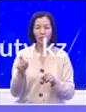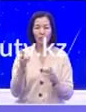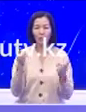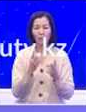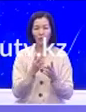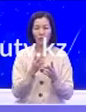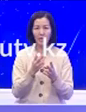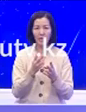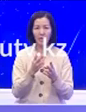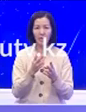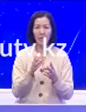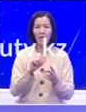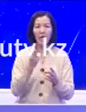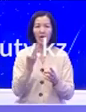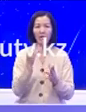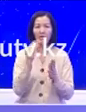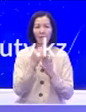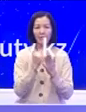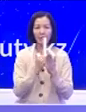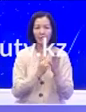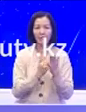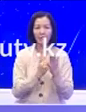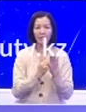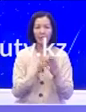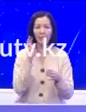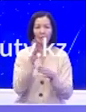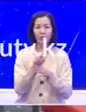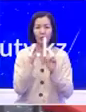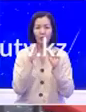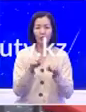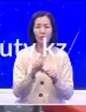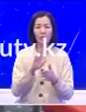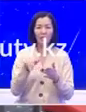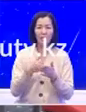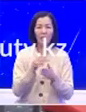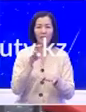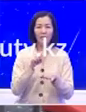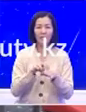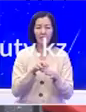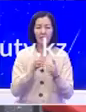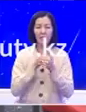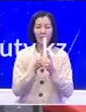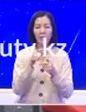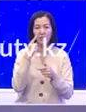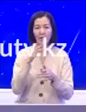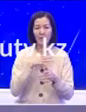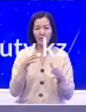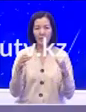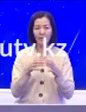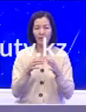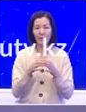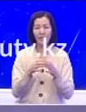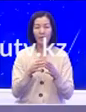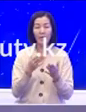тек ашық жүйесі арқылы жасыл статусы бар адамдар кіргізіледі. Бұл туралы аймақтың бас санитарлық дәрігерінің орынбасары айтты. Департамент өкілі,